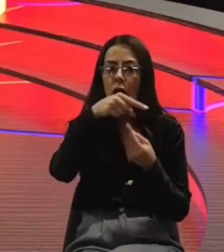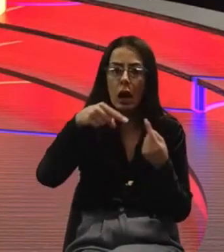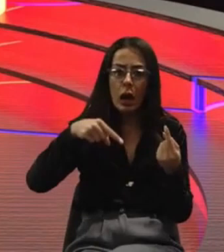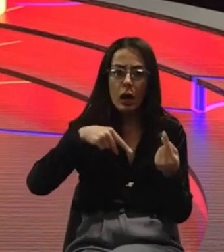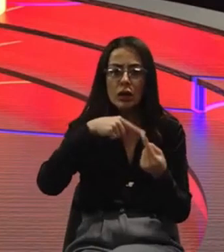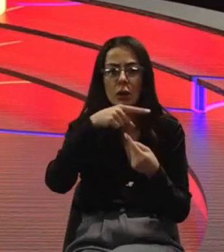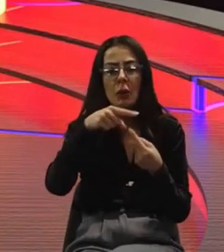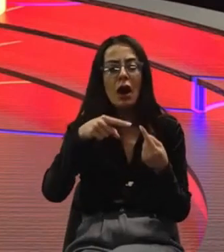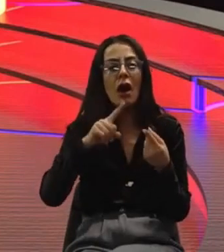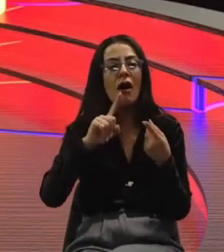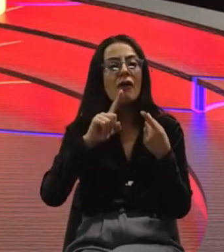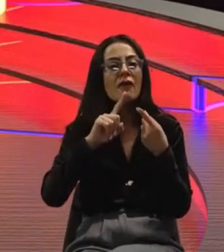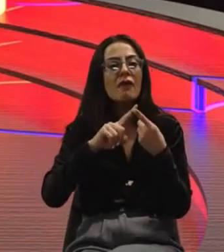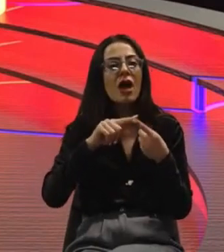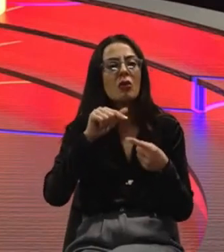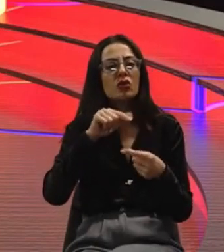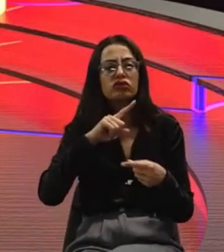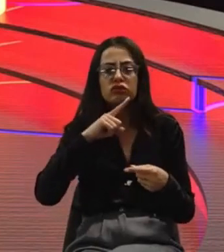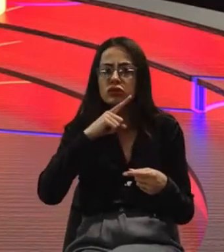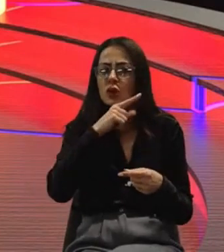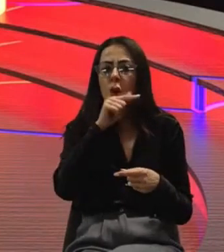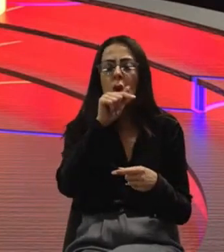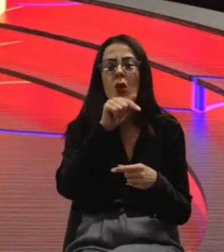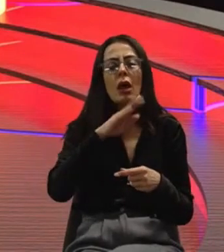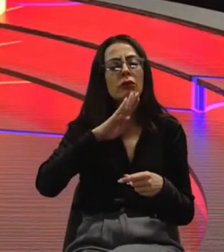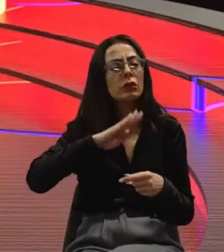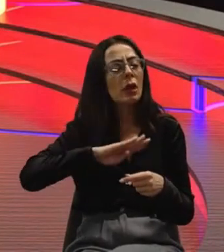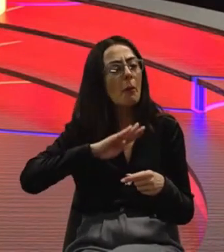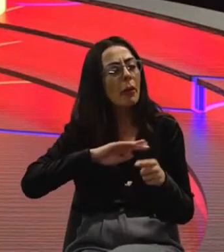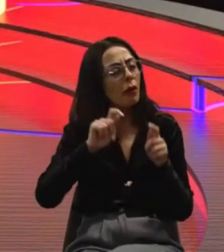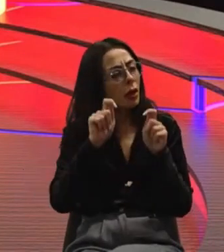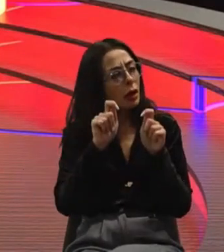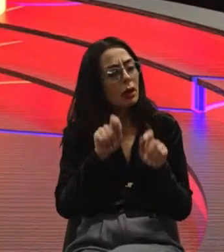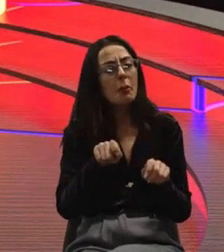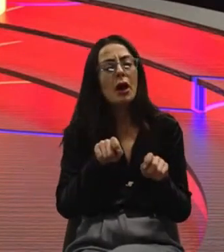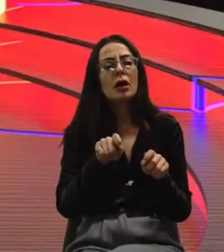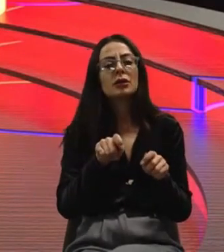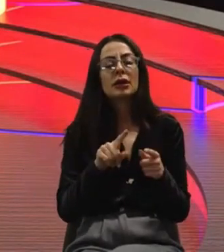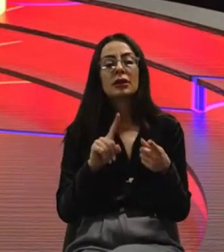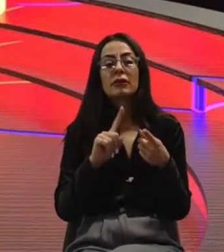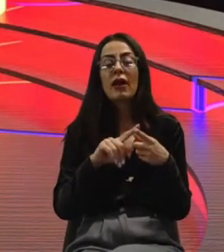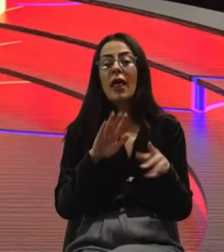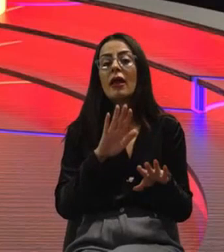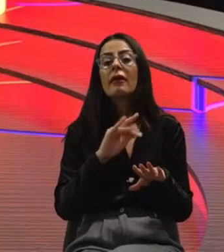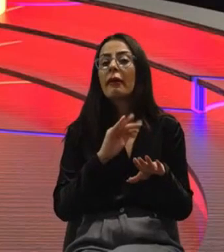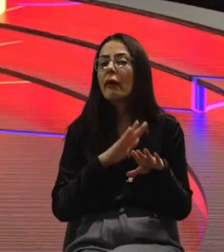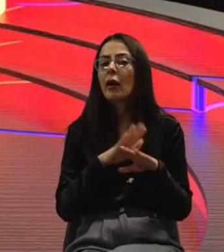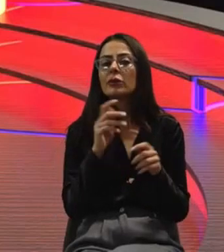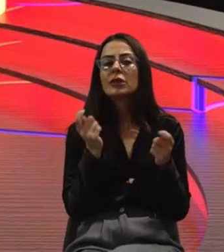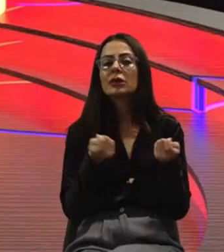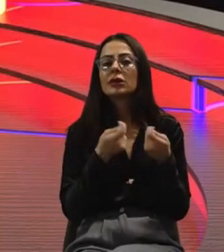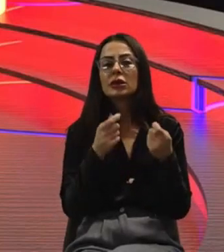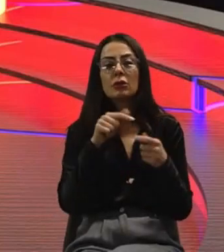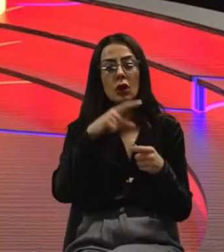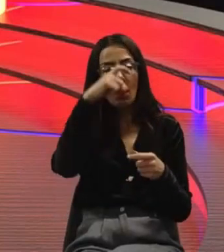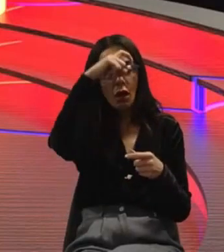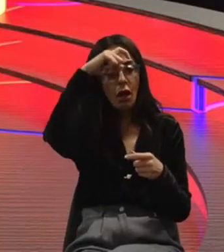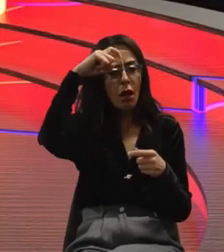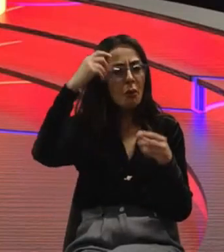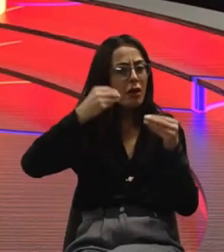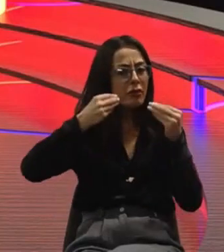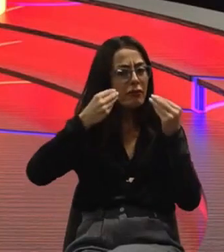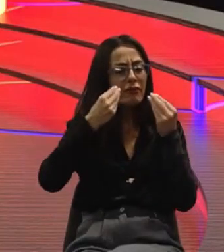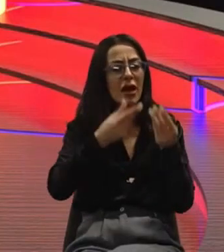ve bunu III ve sabırla yaparsanız ve yaptığınız İşini iyi yapmak için buna Emek verirseniz